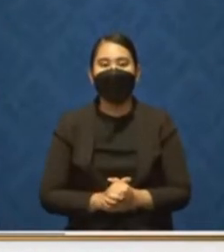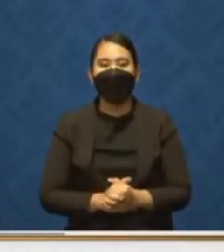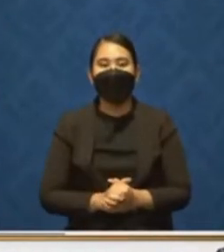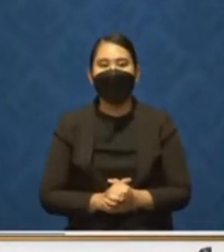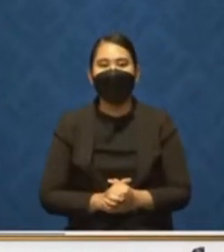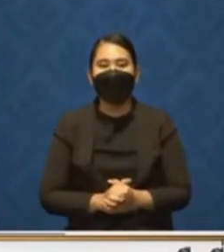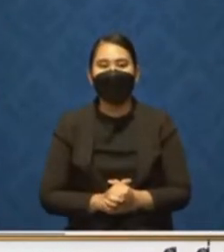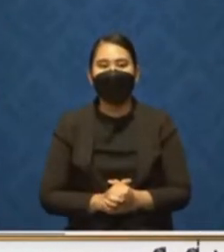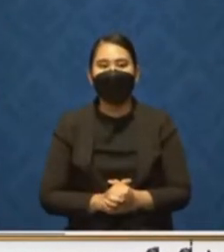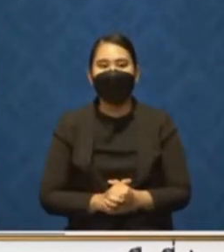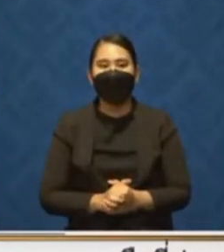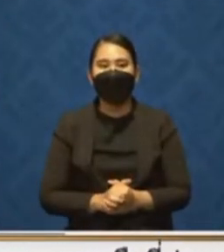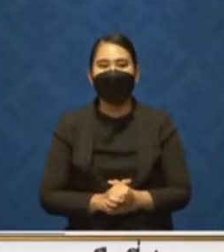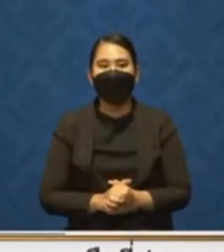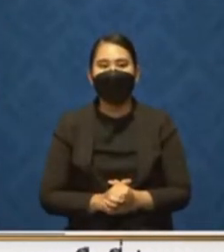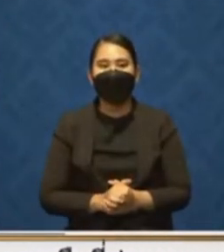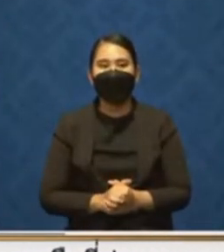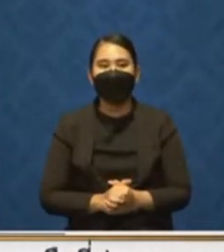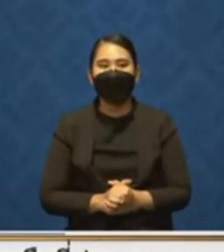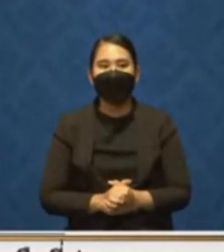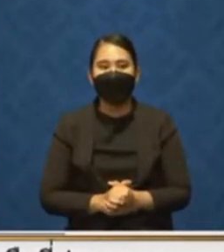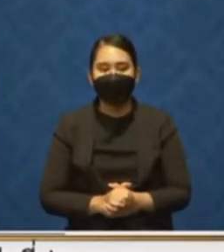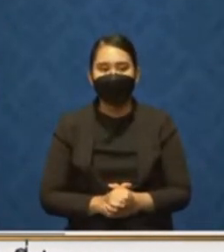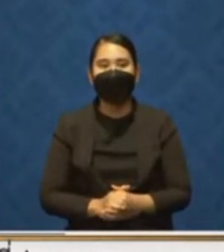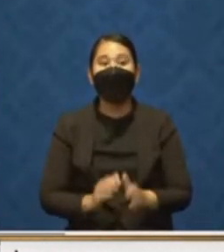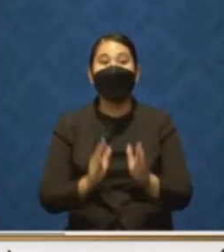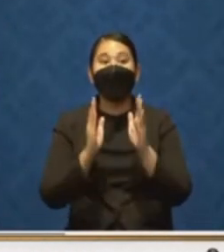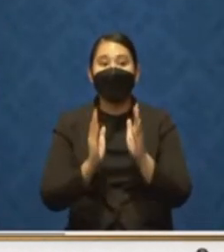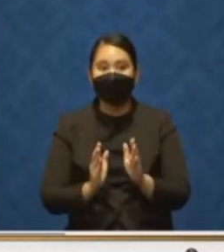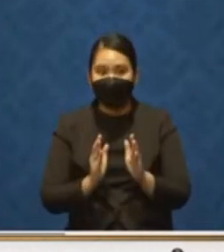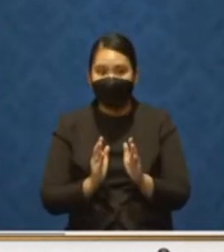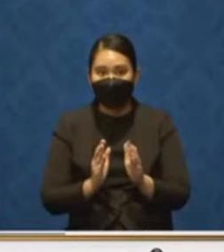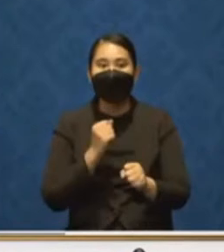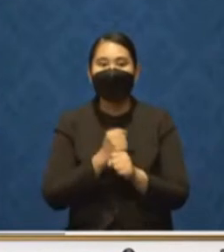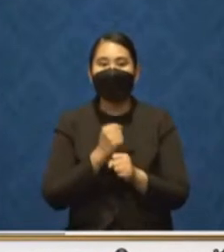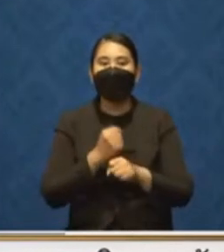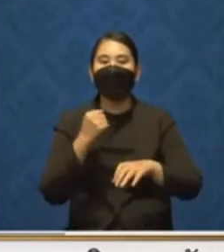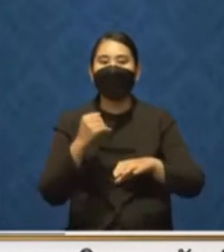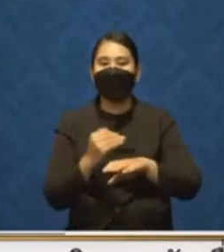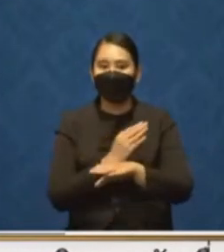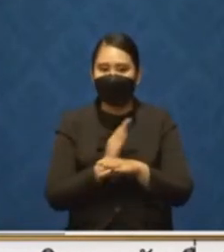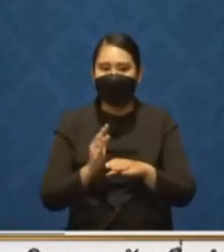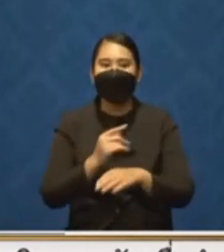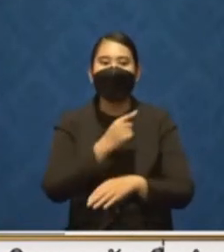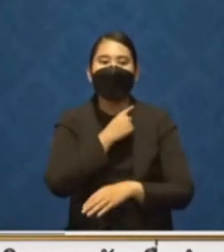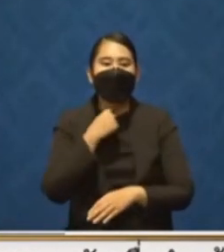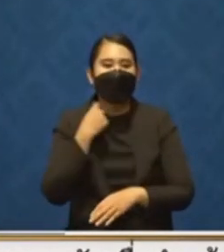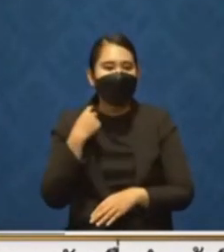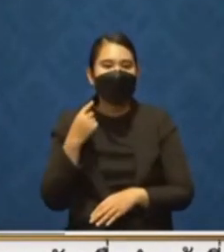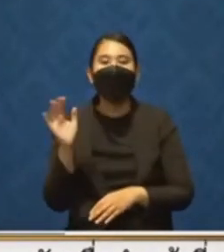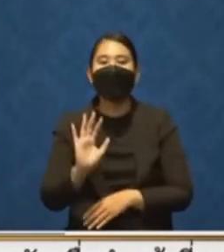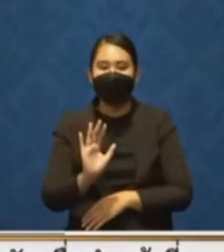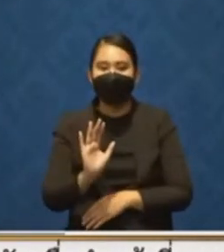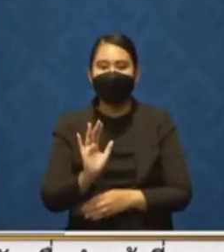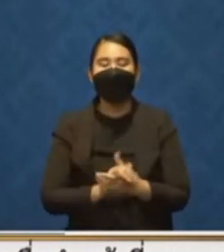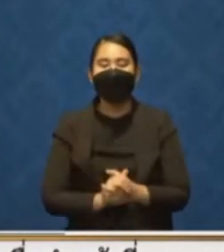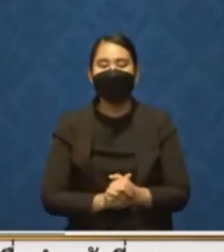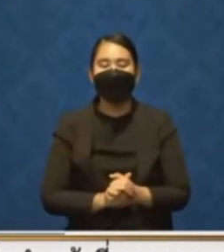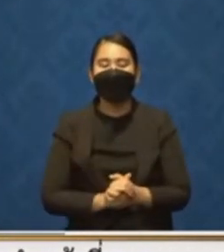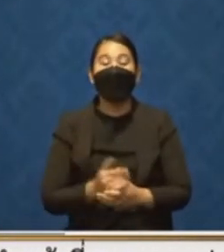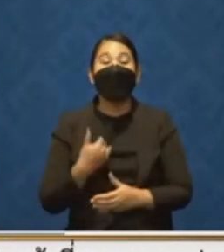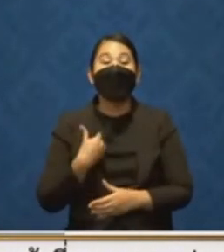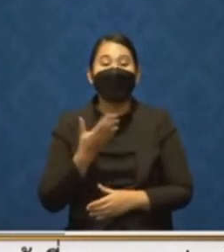ตราบเท่าที่ที่ผู้ประกอบการไม่ขาดทุนจนหยุดผลิตทำของขาดมันที่ผมเรียนแม่สัก